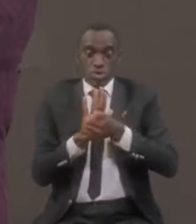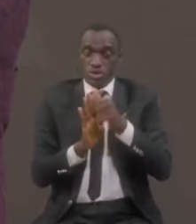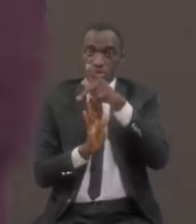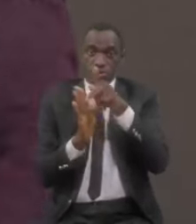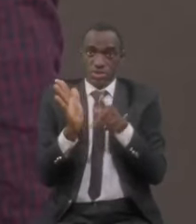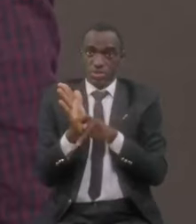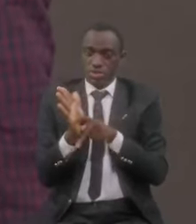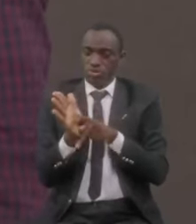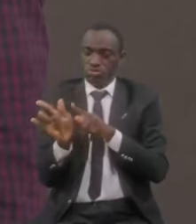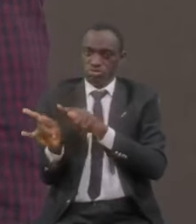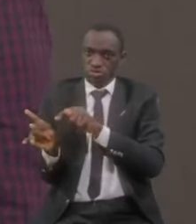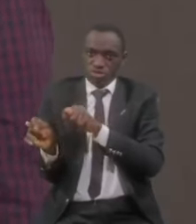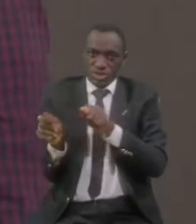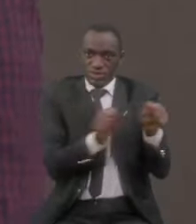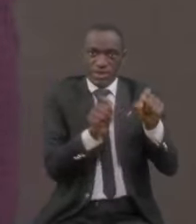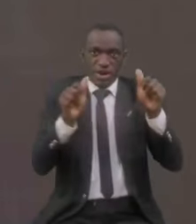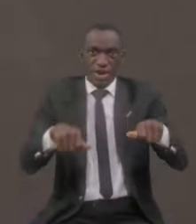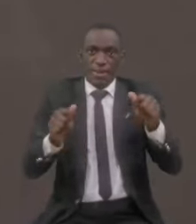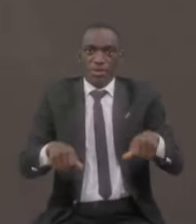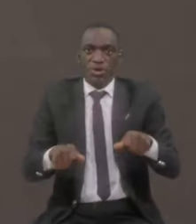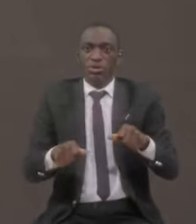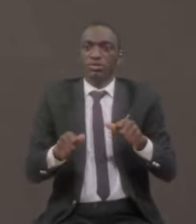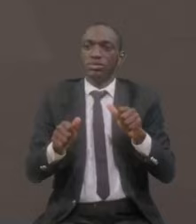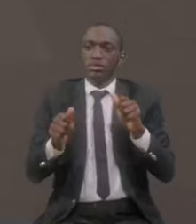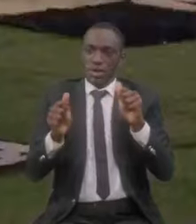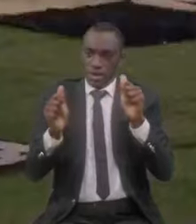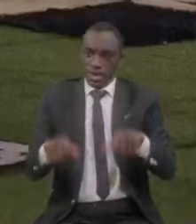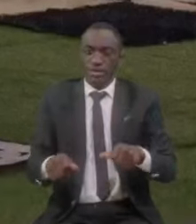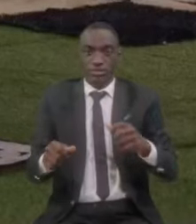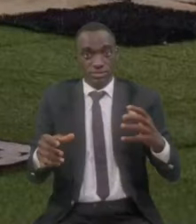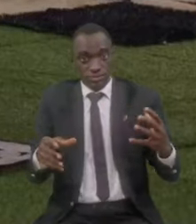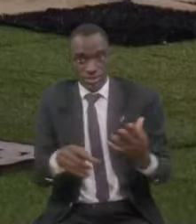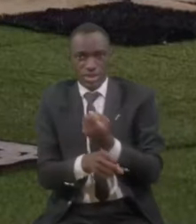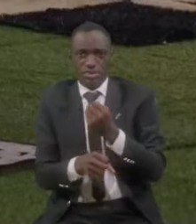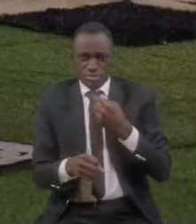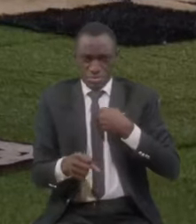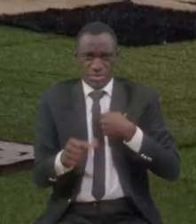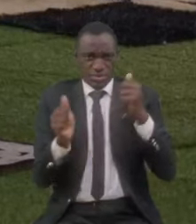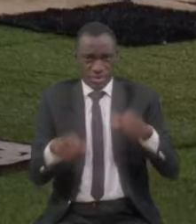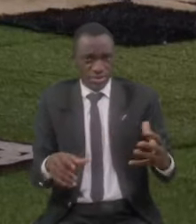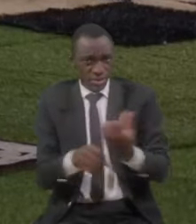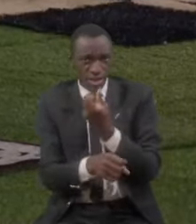sont transférables? Est-ce que je peux prendre ce principe, cette passion,